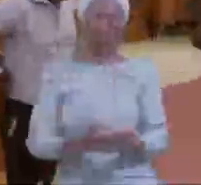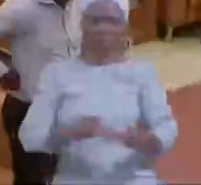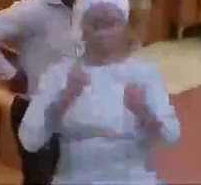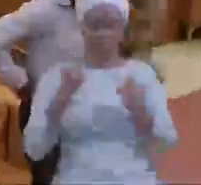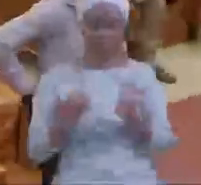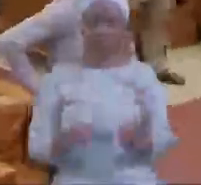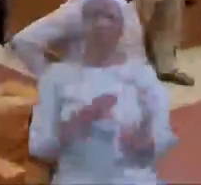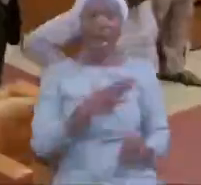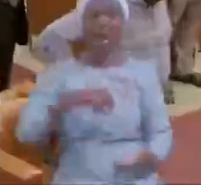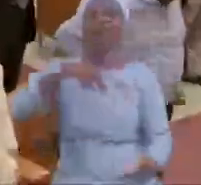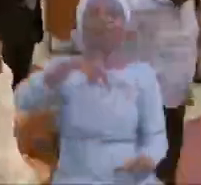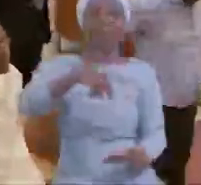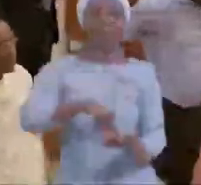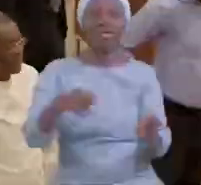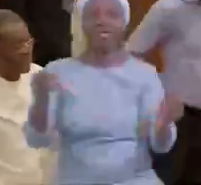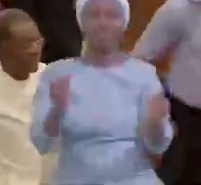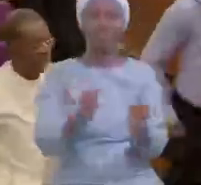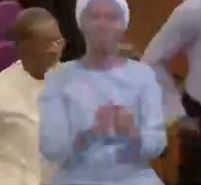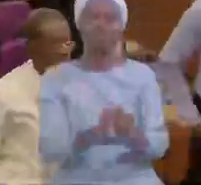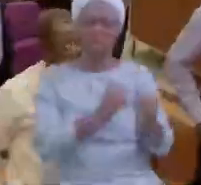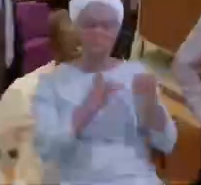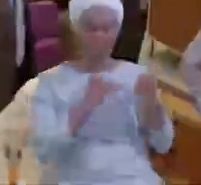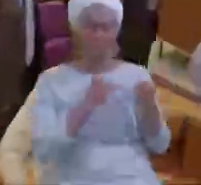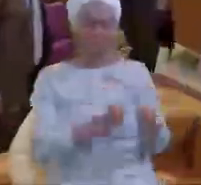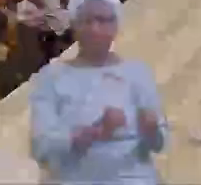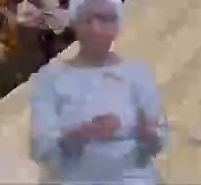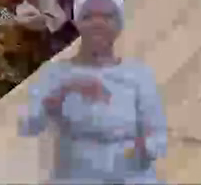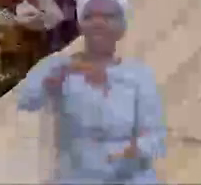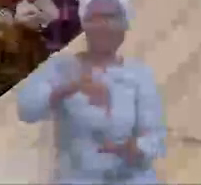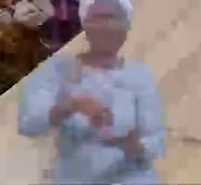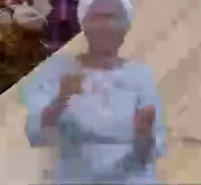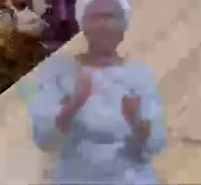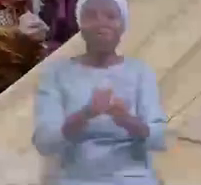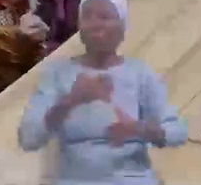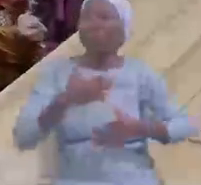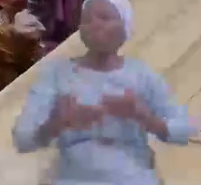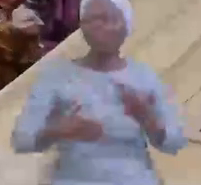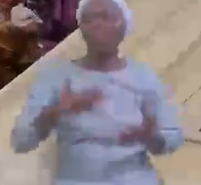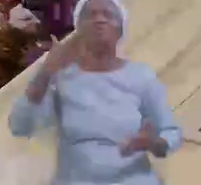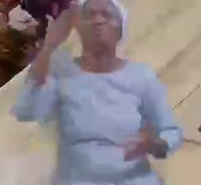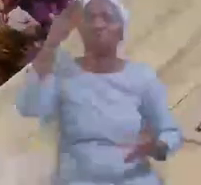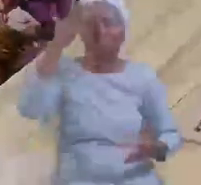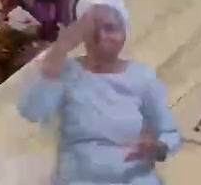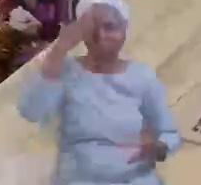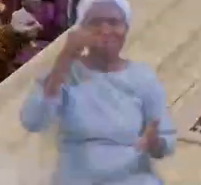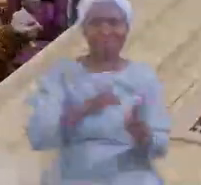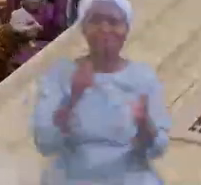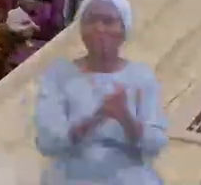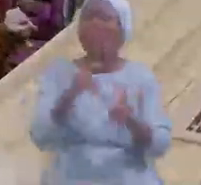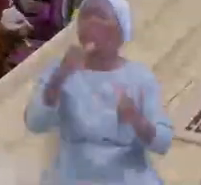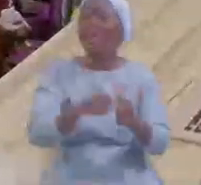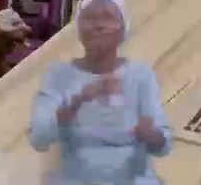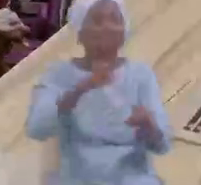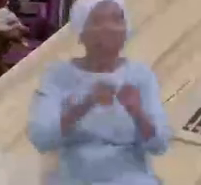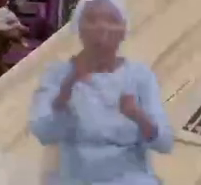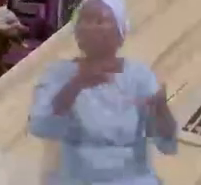Tenez-vous debout avec confiance. Tenez-vous debout avec joie. Sachant que tout problème que vous avez amené ici, que